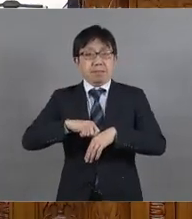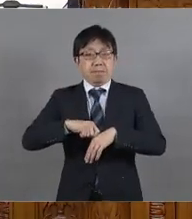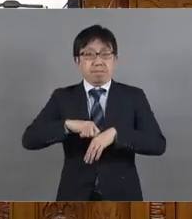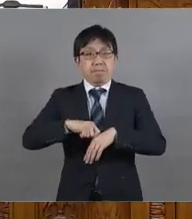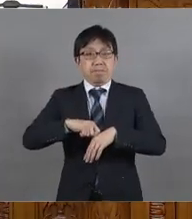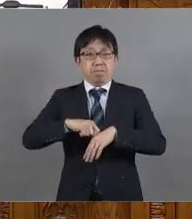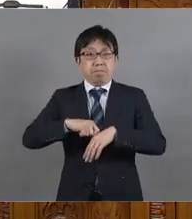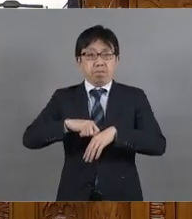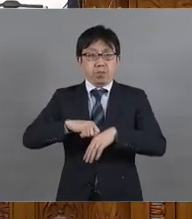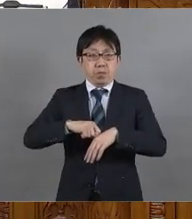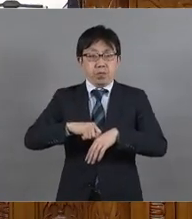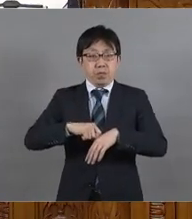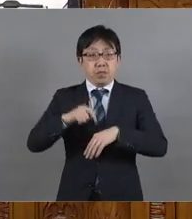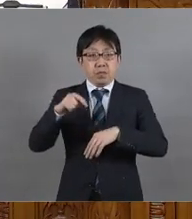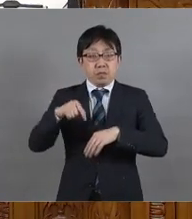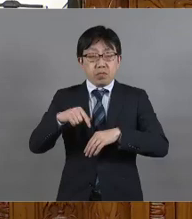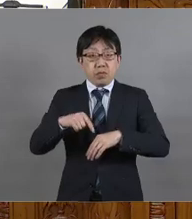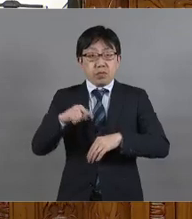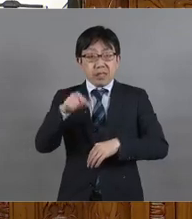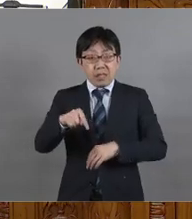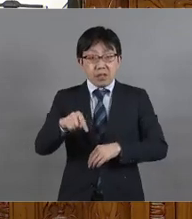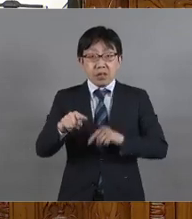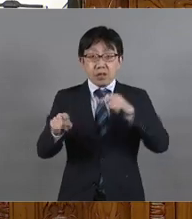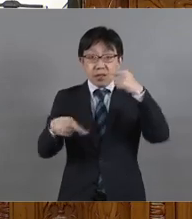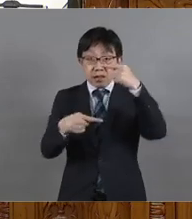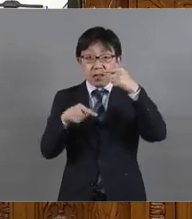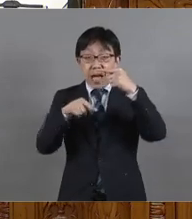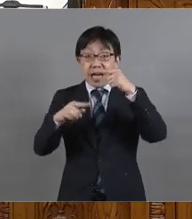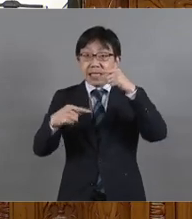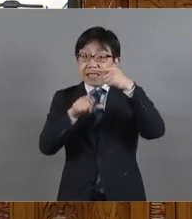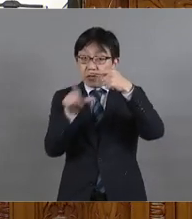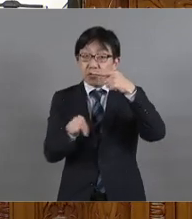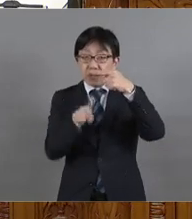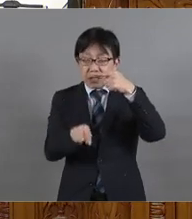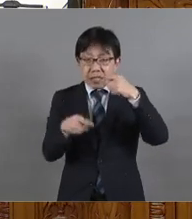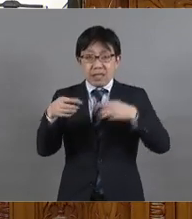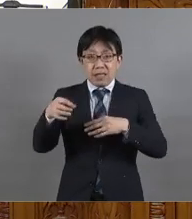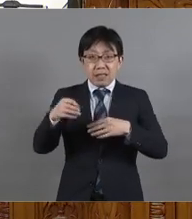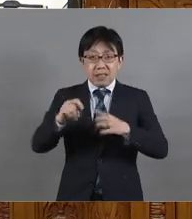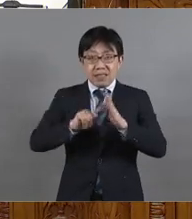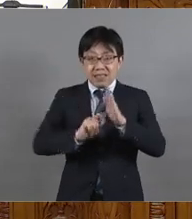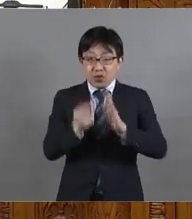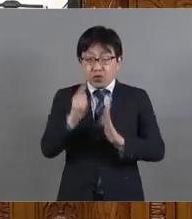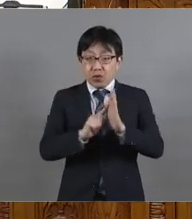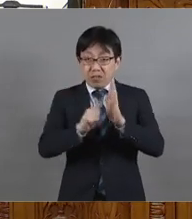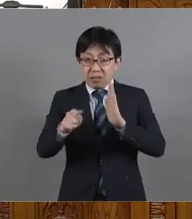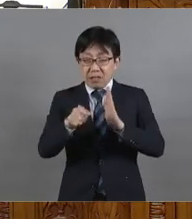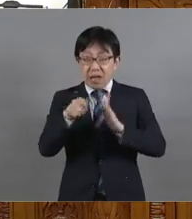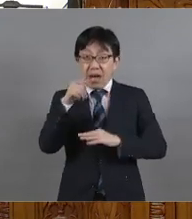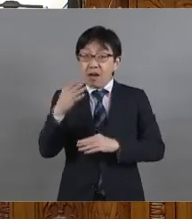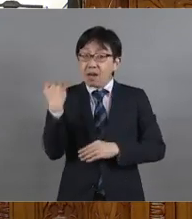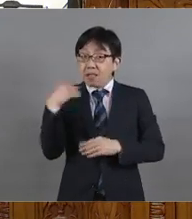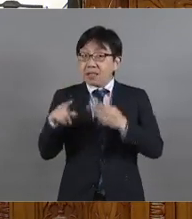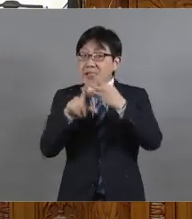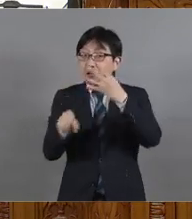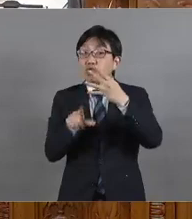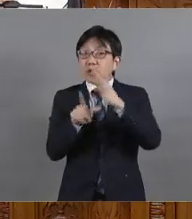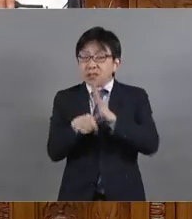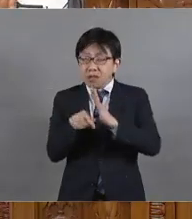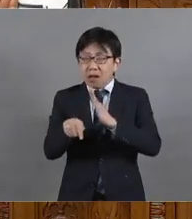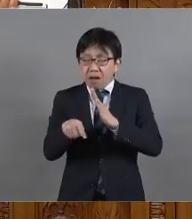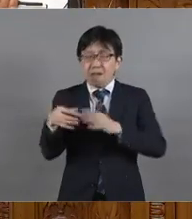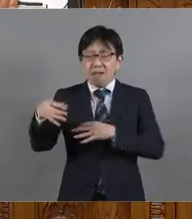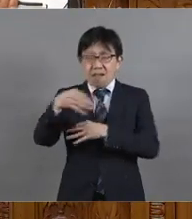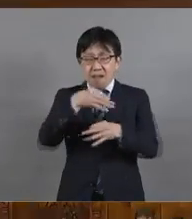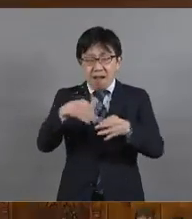たし5月には緊急事態宣言のもと経済を広く人為的に止めたことで戦後最大の落ち込みを